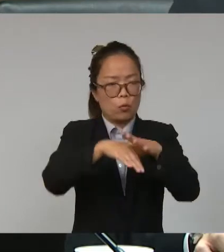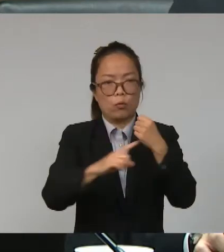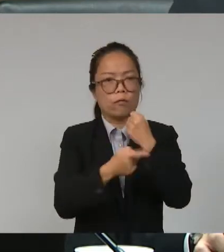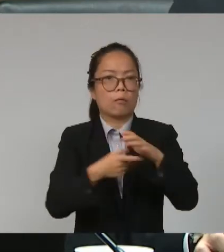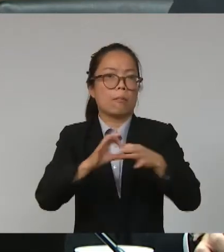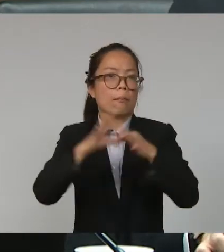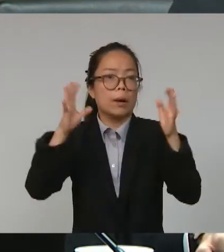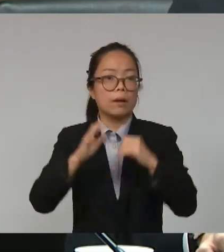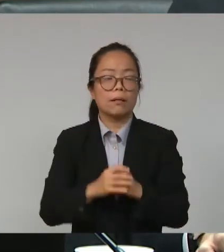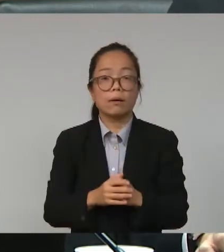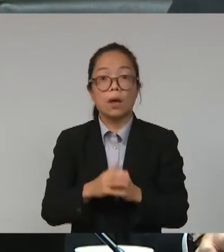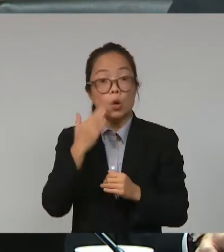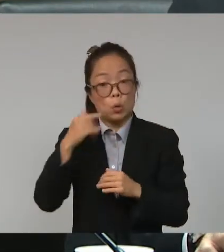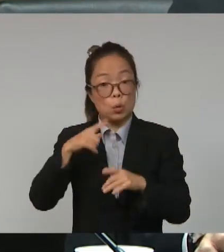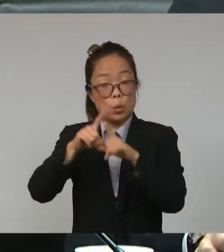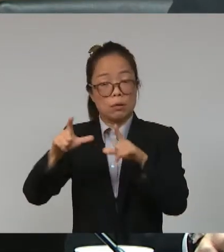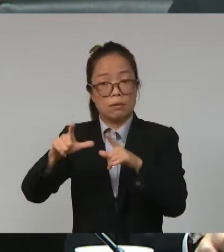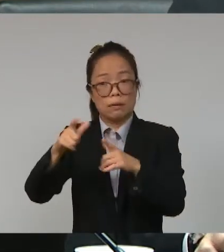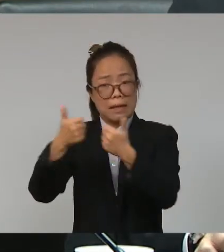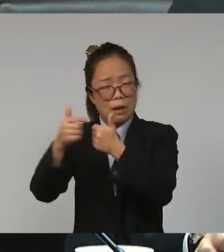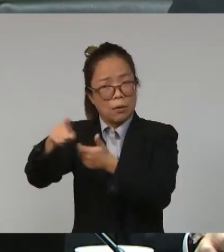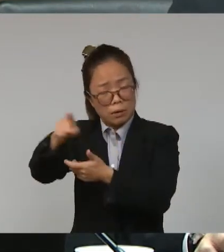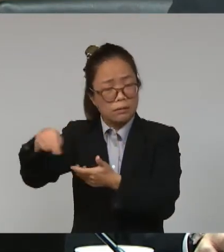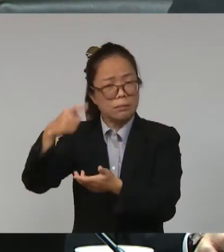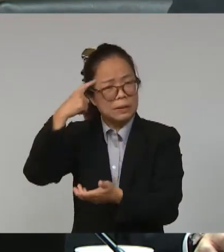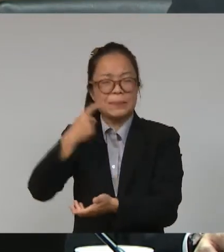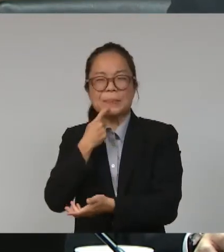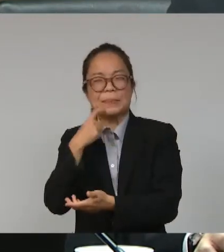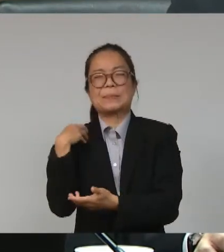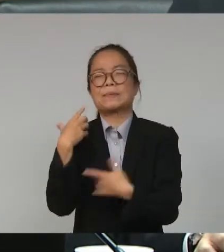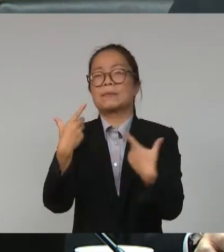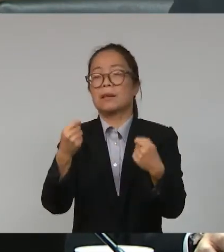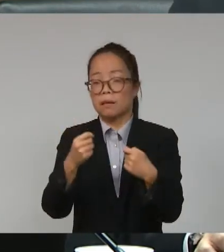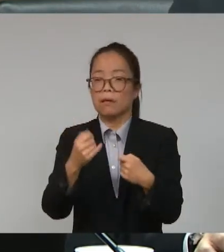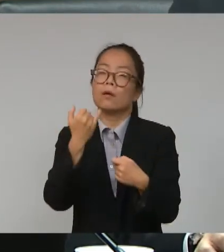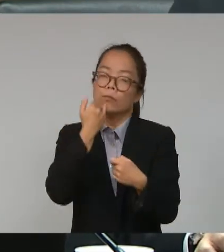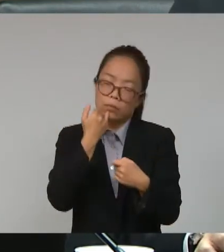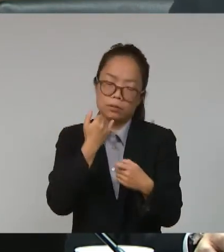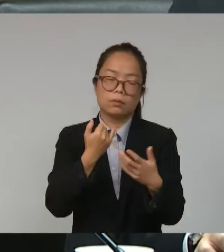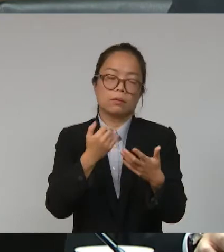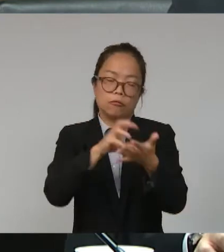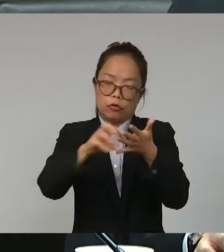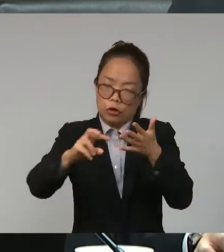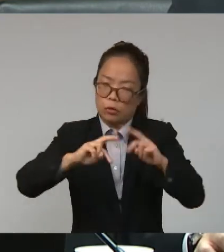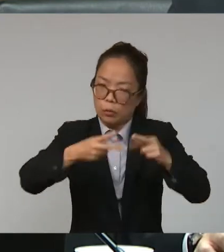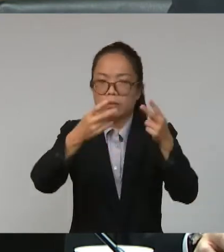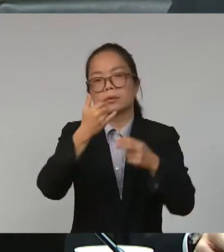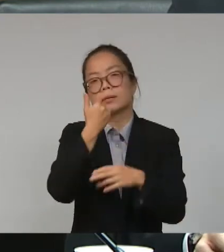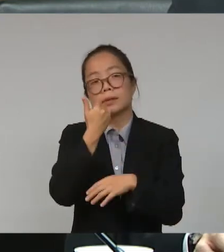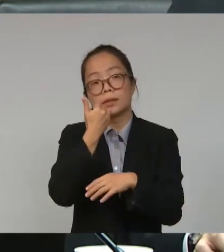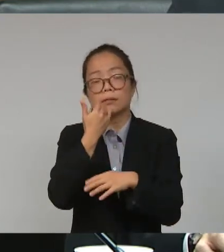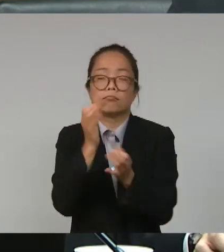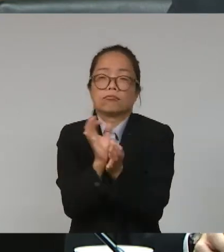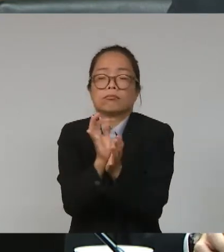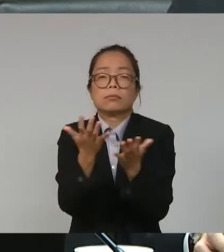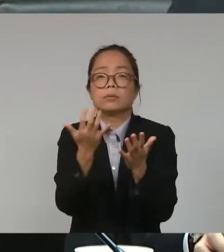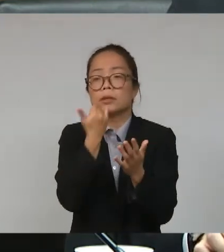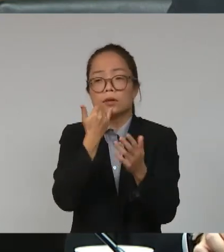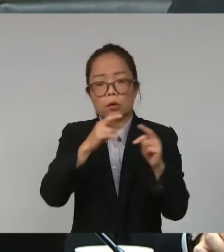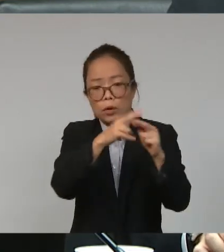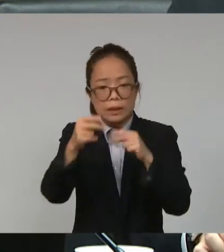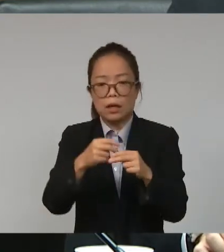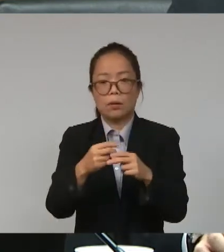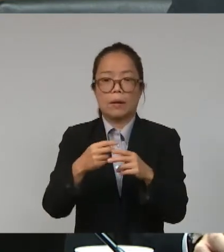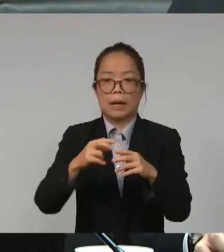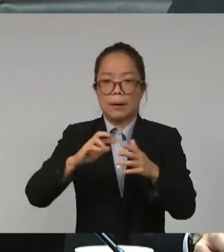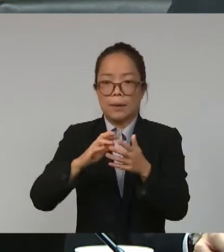的哈。那当然，如果大宪还是有这个疑，大会还是有这个疑虑的话，我们可以修正我们的主文没有关系，把修宪公